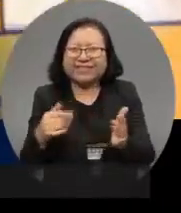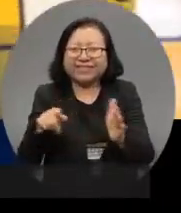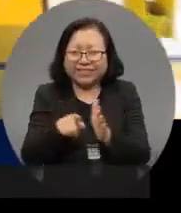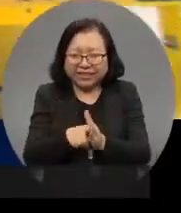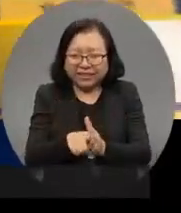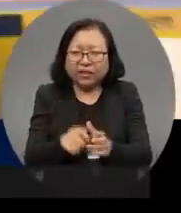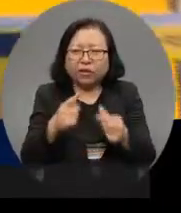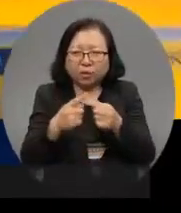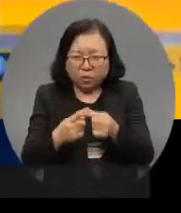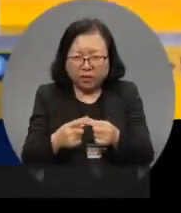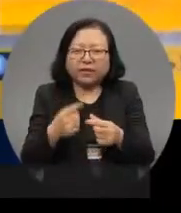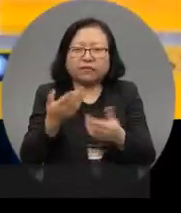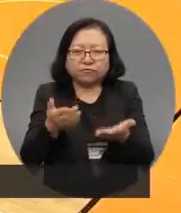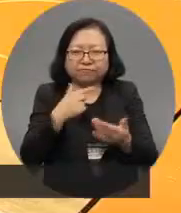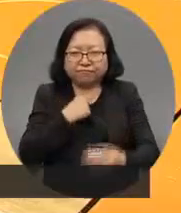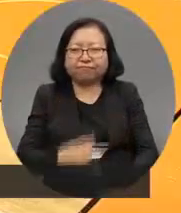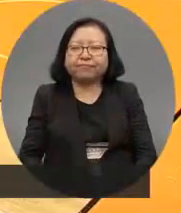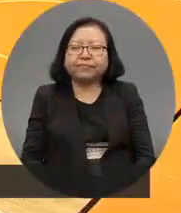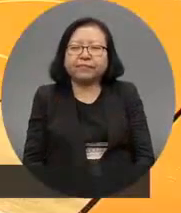꼭 보답해야 될 것 같습니다.